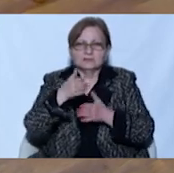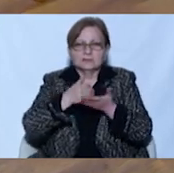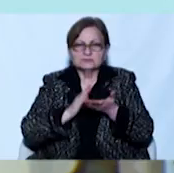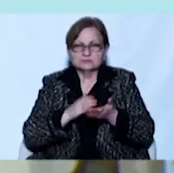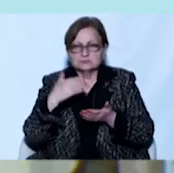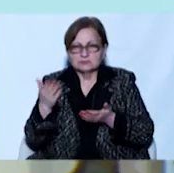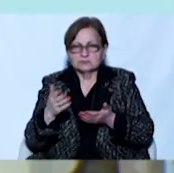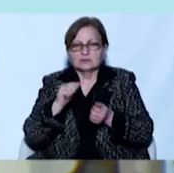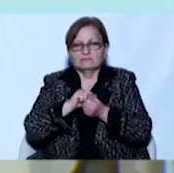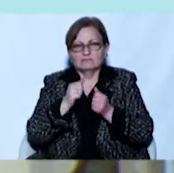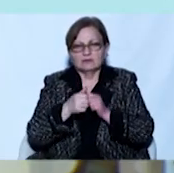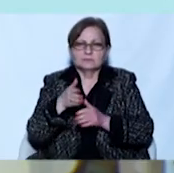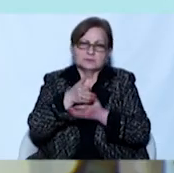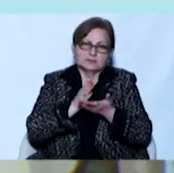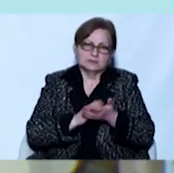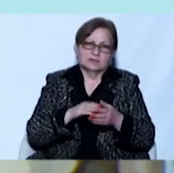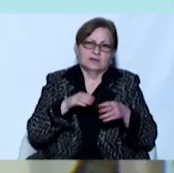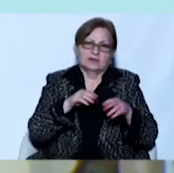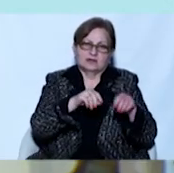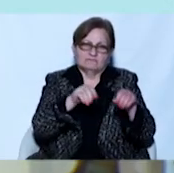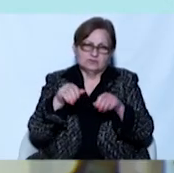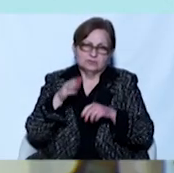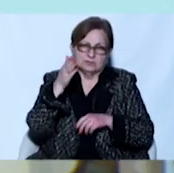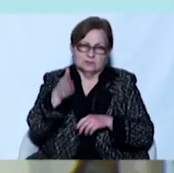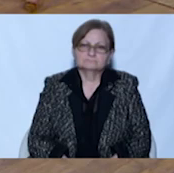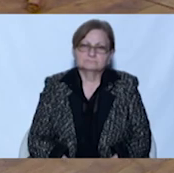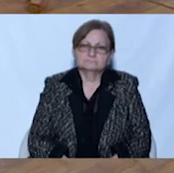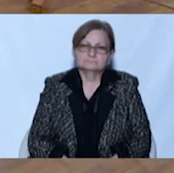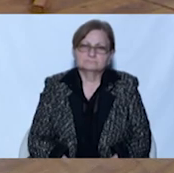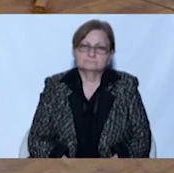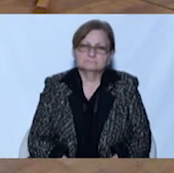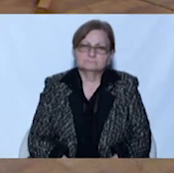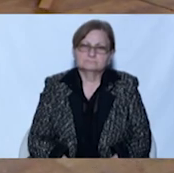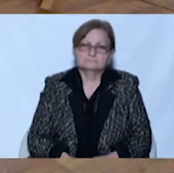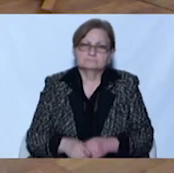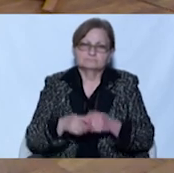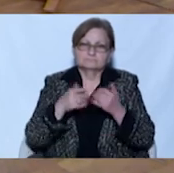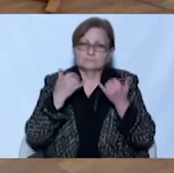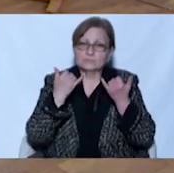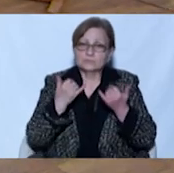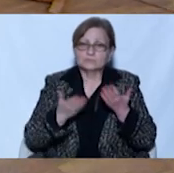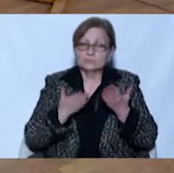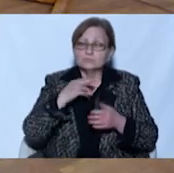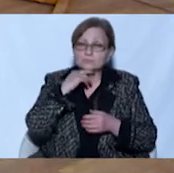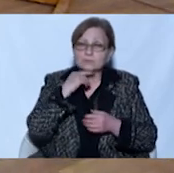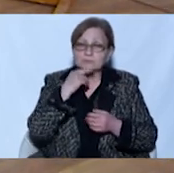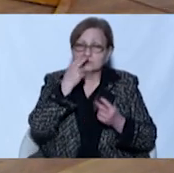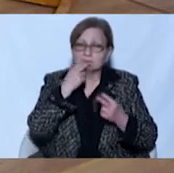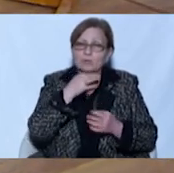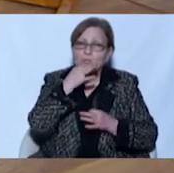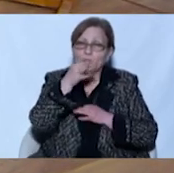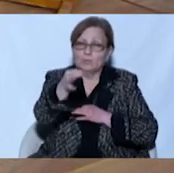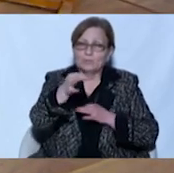ნაწილობრივ ქვიანი, ნაწილობრივ ქვიშიანი. ახლა კი თუ ყურადღებით მისმენდით,